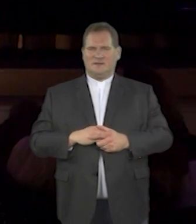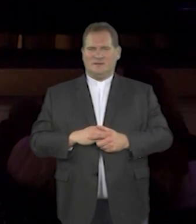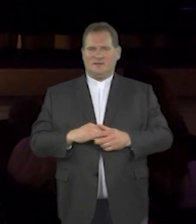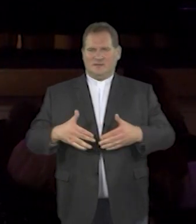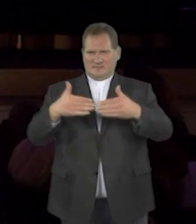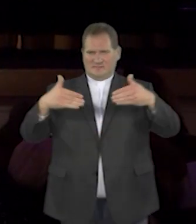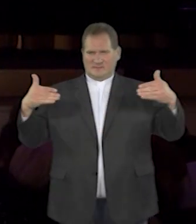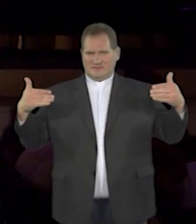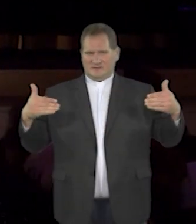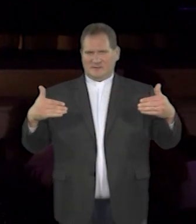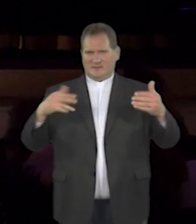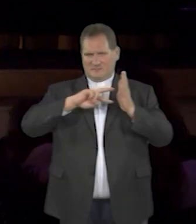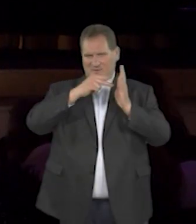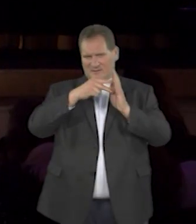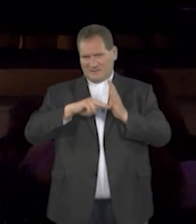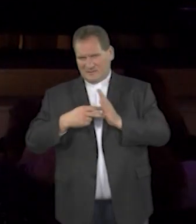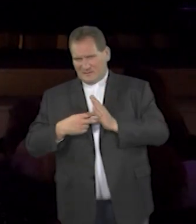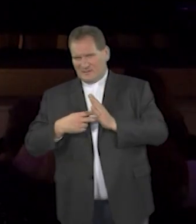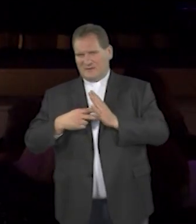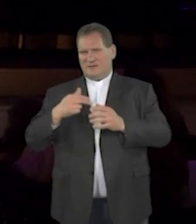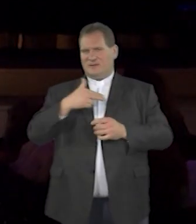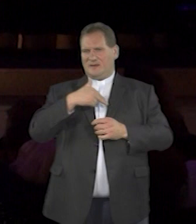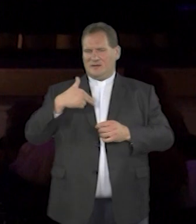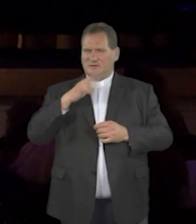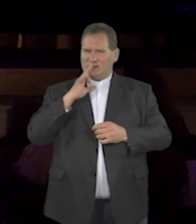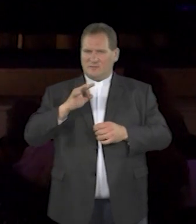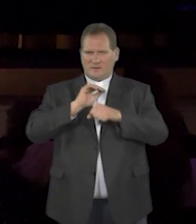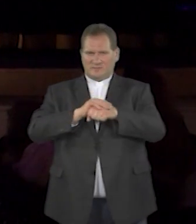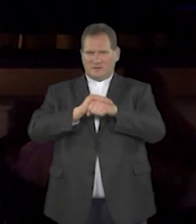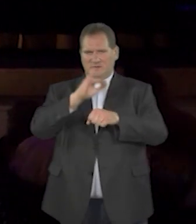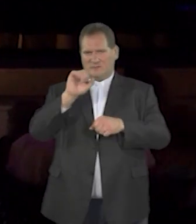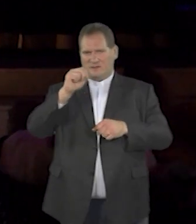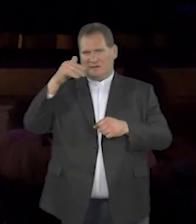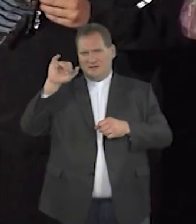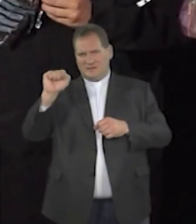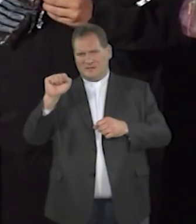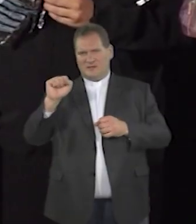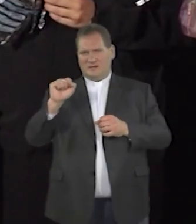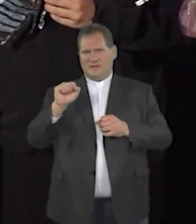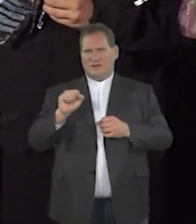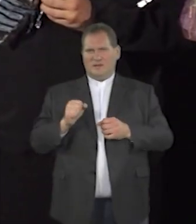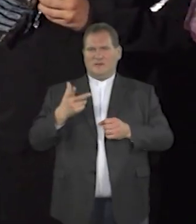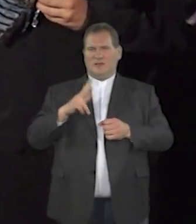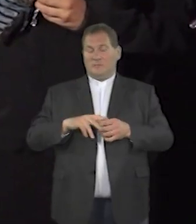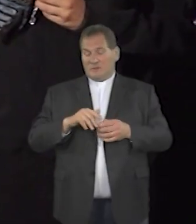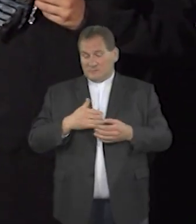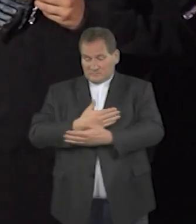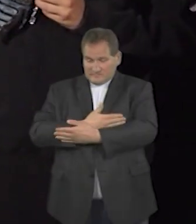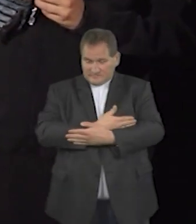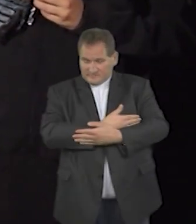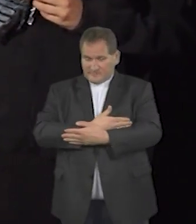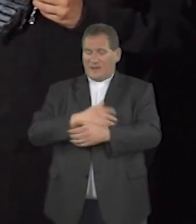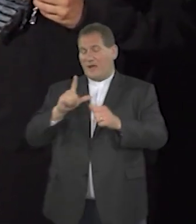scenografii i projekt wykonała też nasza dobra przyjaciółka z Teatru Alarka Wleki w Łodzi, Ania Jędraszczyk. Ona ma maluteńką córeczkę, więc też jej nie ma z